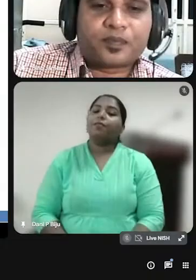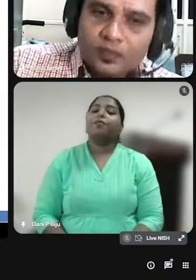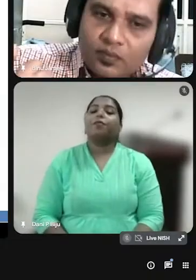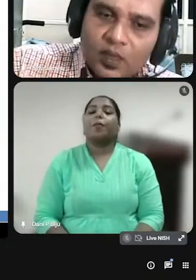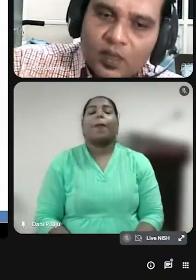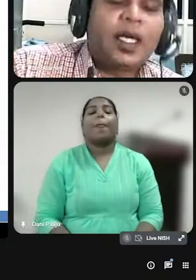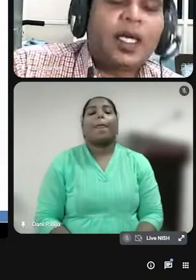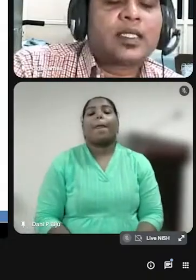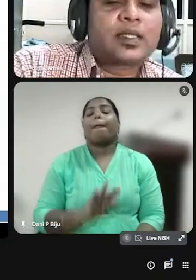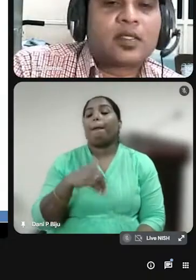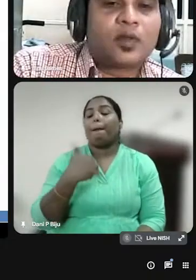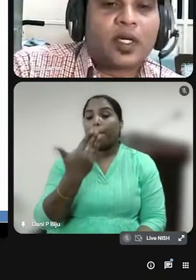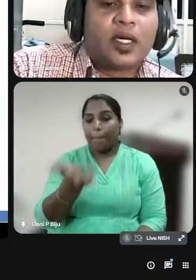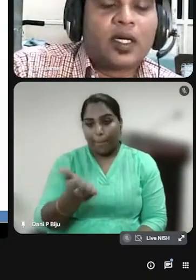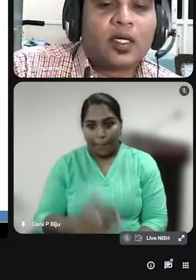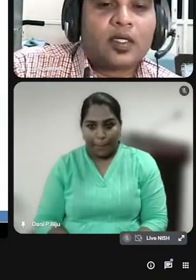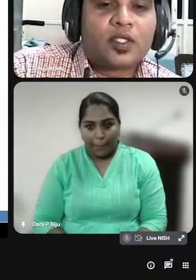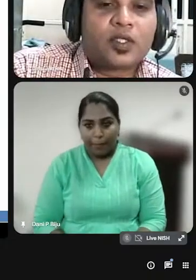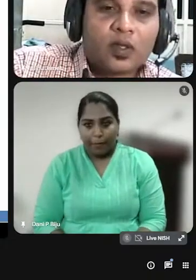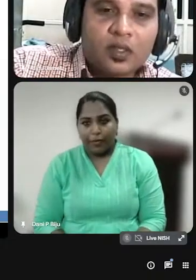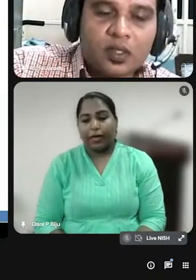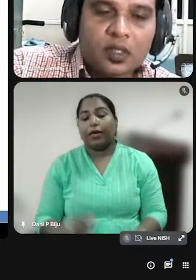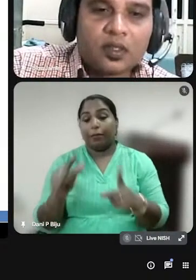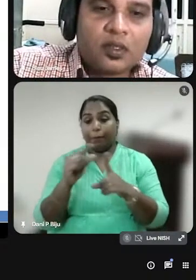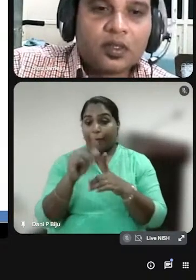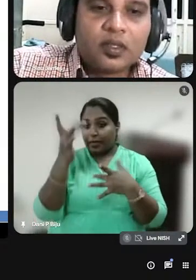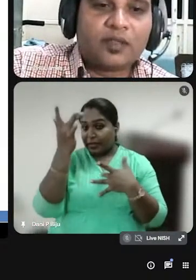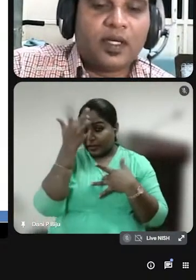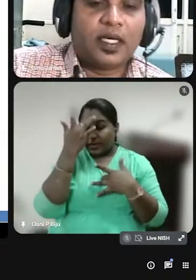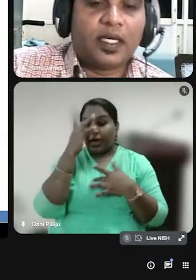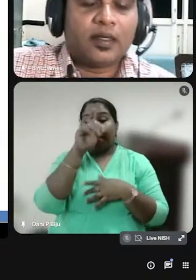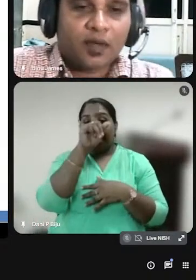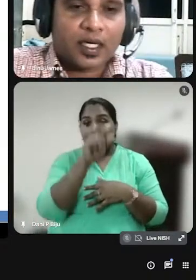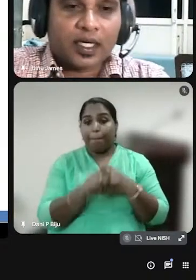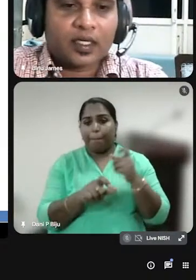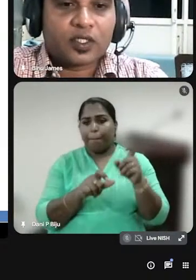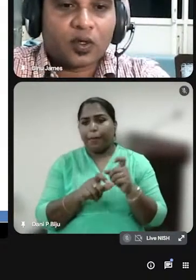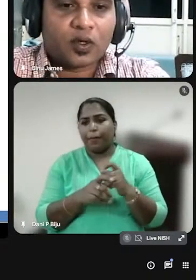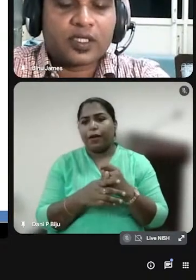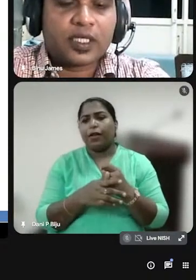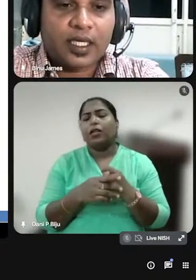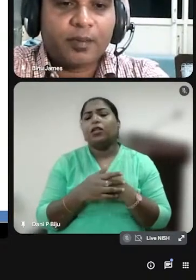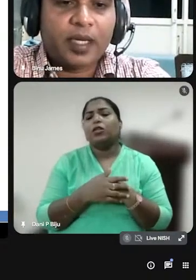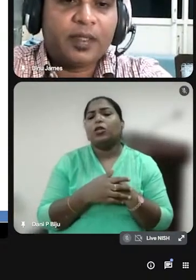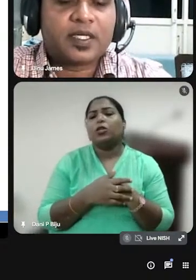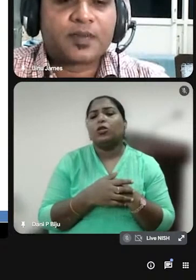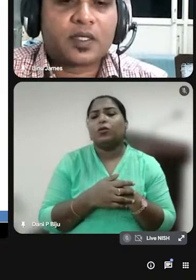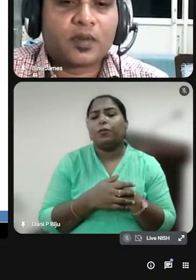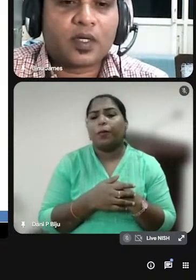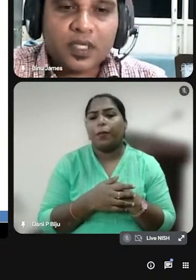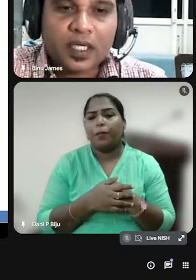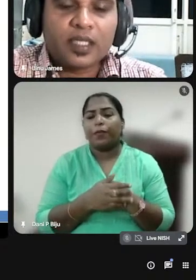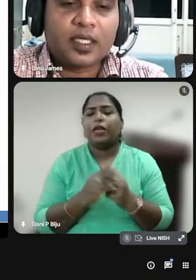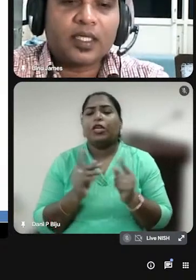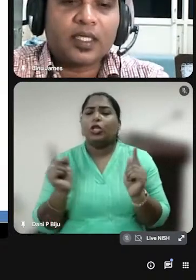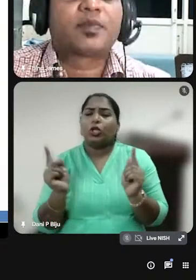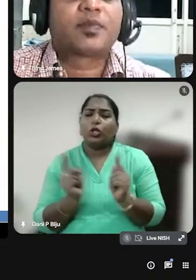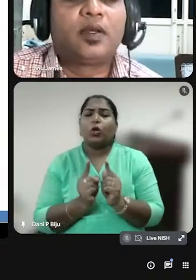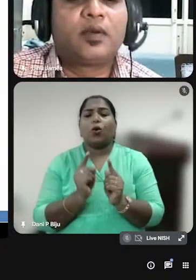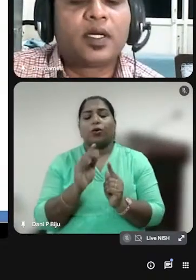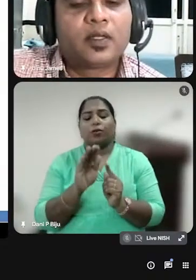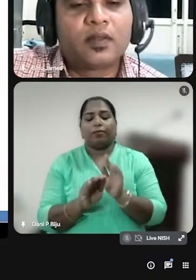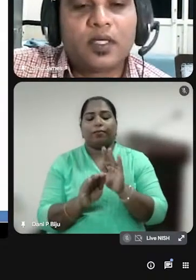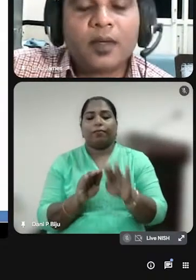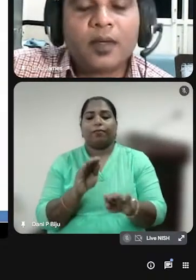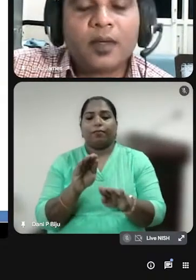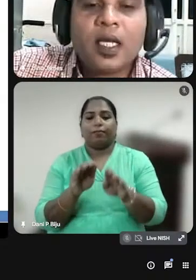കൂടുതലും പാർക്കിൻസൺസ് രോഗികൾക്ക് ഷോർട്ട് ഷഫ്ലിംഗ്, ഇത് വളരെ ഷോർട്ട് ചെറിയ ബേബി സ്റ്റെപ്സ് എന്ന് പറയും, ചെറിയ ചെറിയ സ്റ്റെപ്സ്